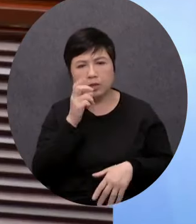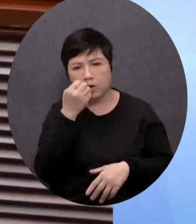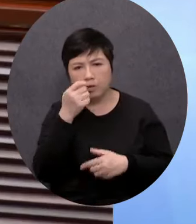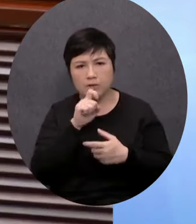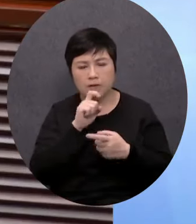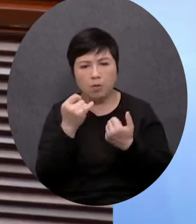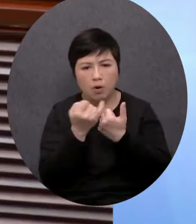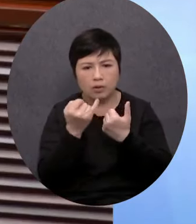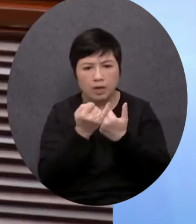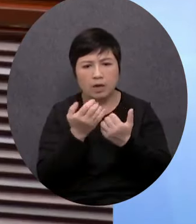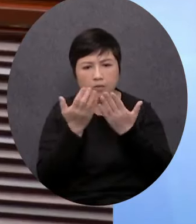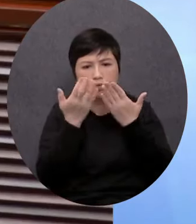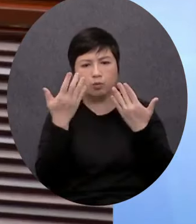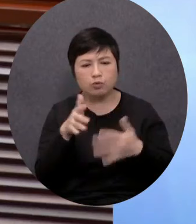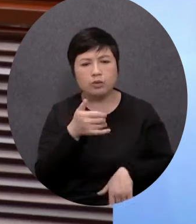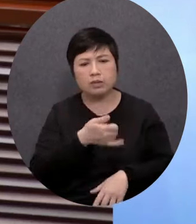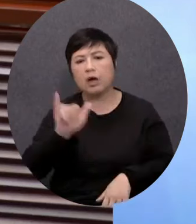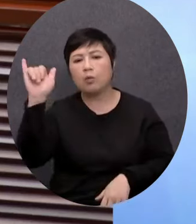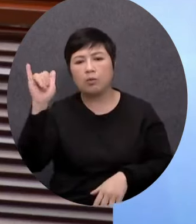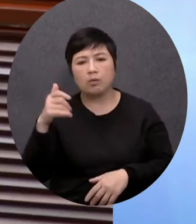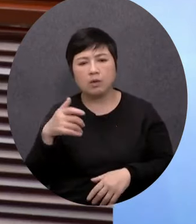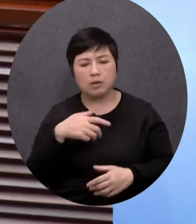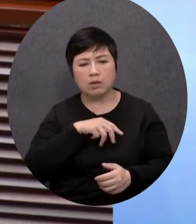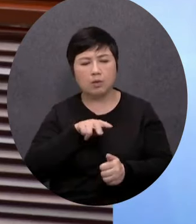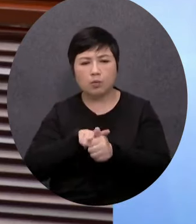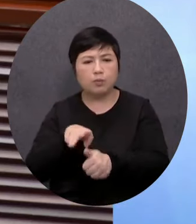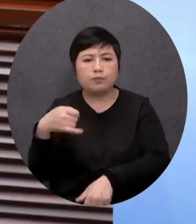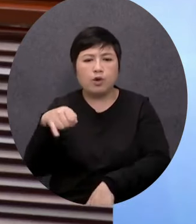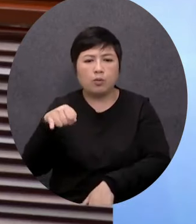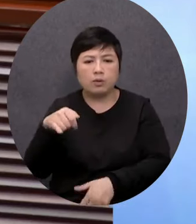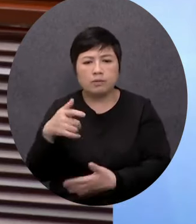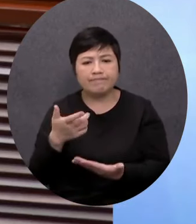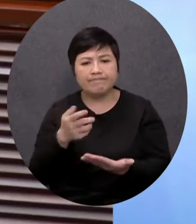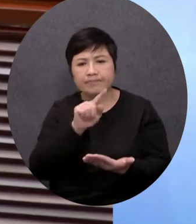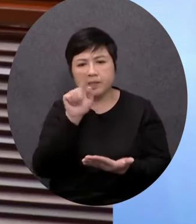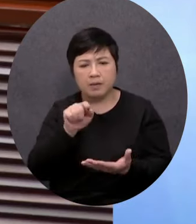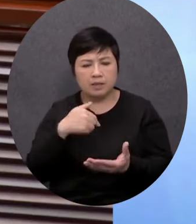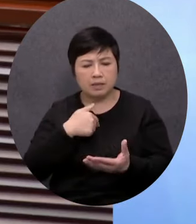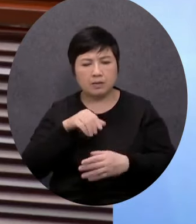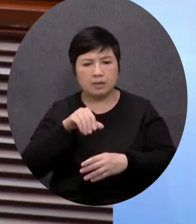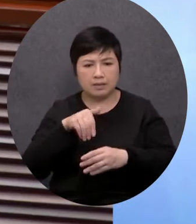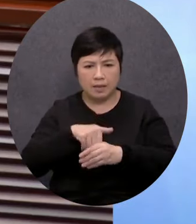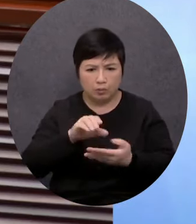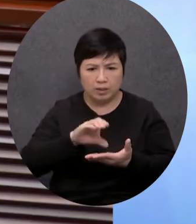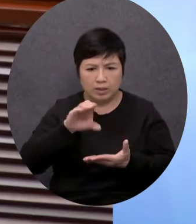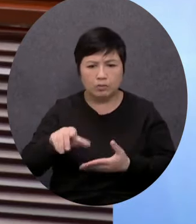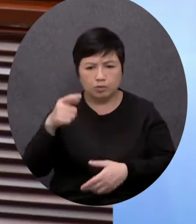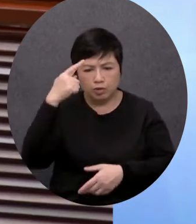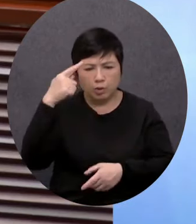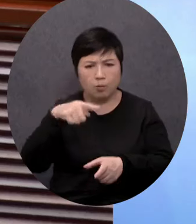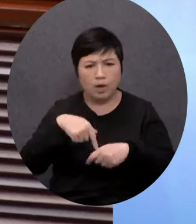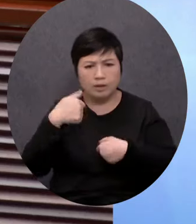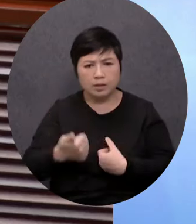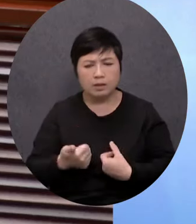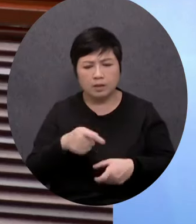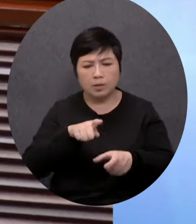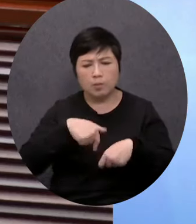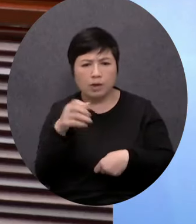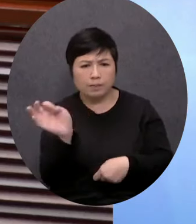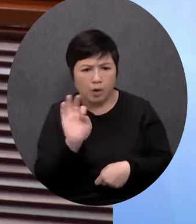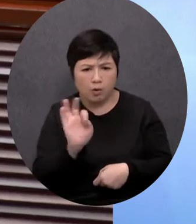讀完之後佢就走咗啦，咁當然我哋管唔到佢嘅。不過問題就係我哋投資之後，我哋都想希望有收益嘅。如果冇得收益嘅話